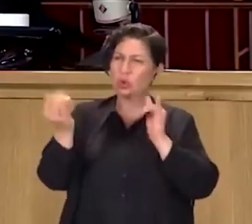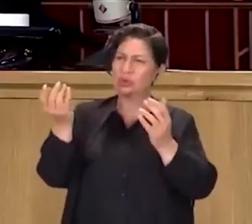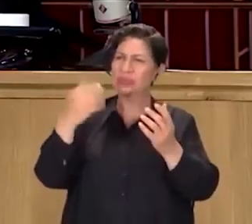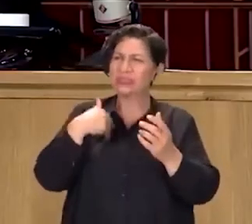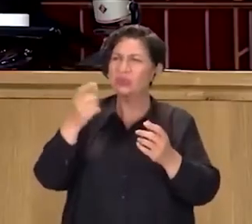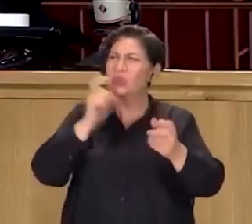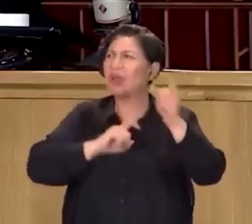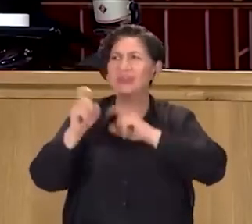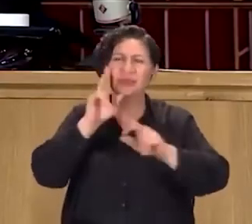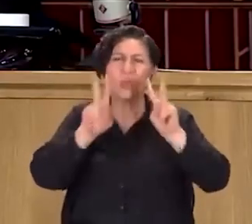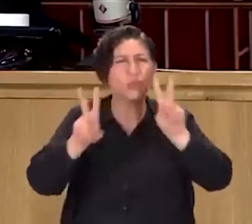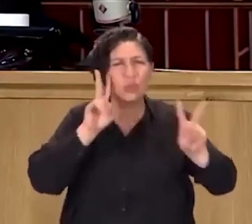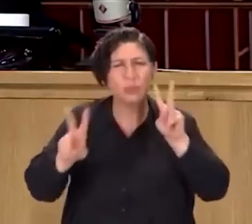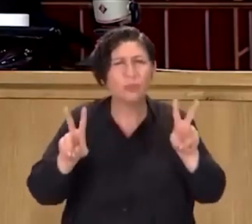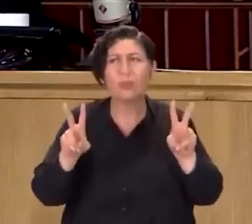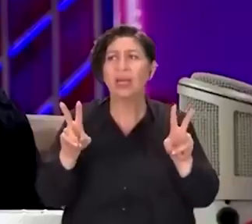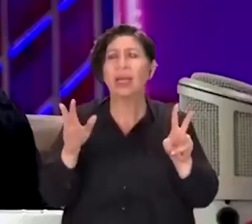çok yanlışlar gördüm.